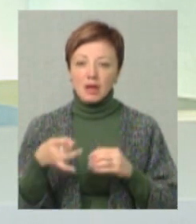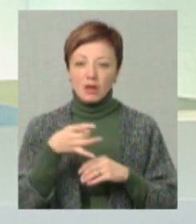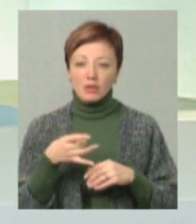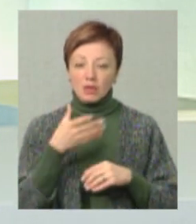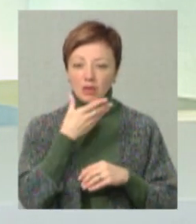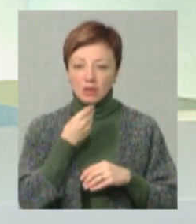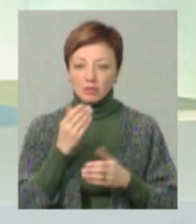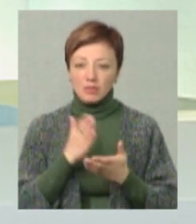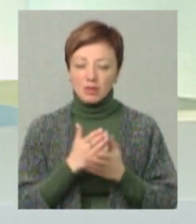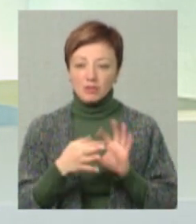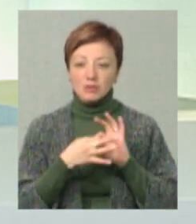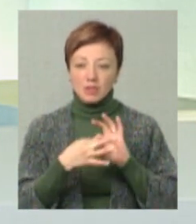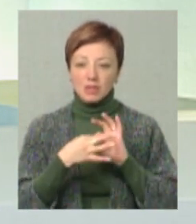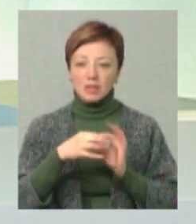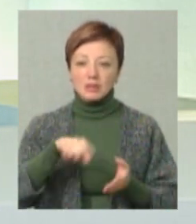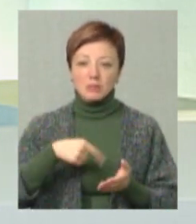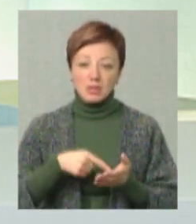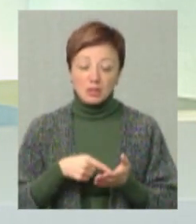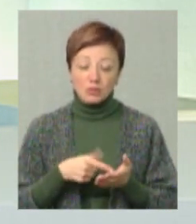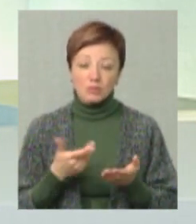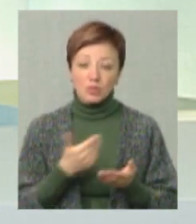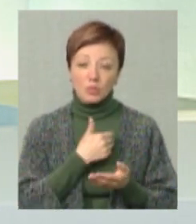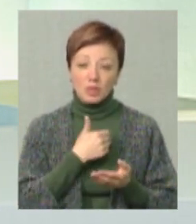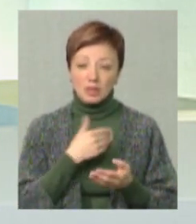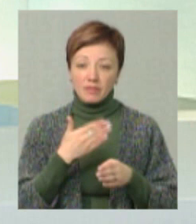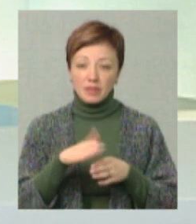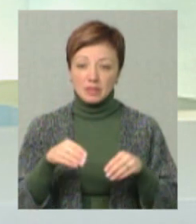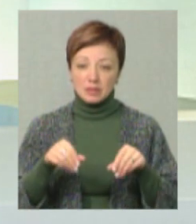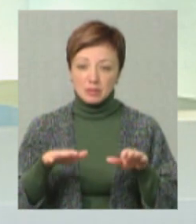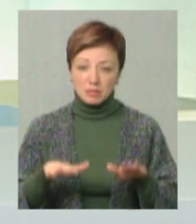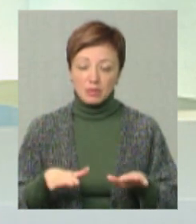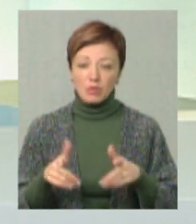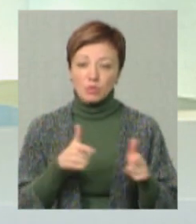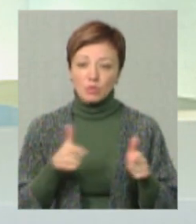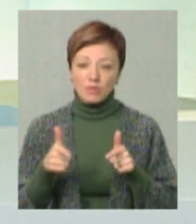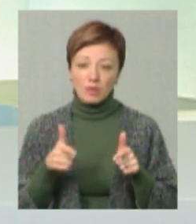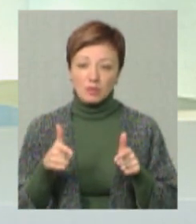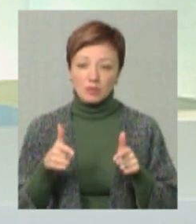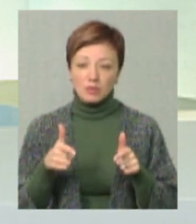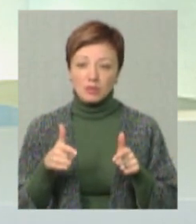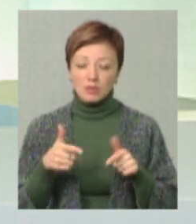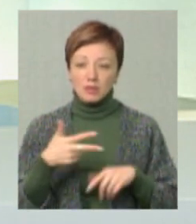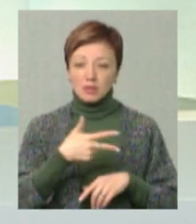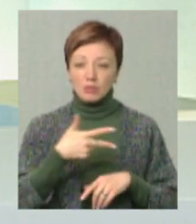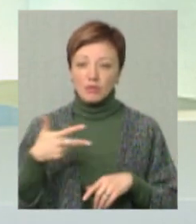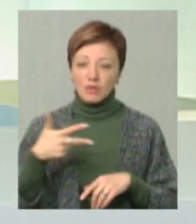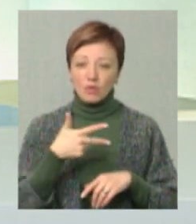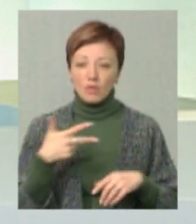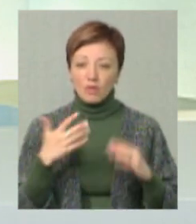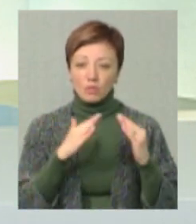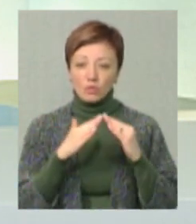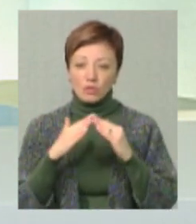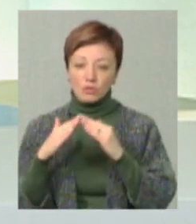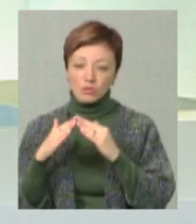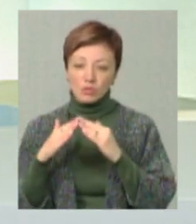районах, гарно, які мають гарне з'єднання з містом, будувати трьохповерхові